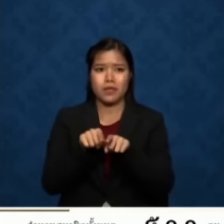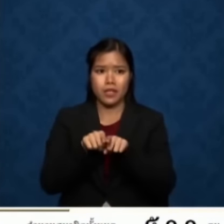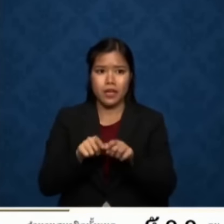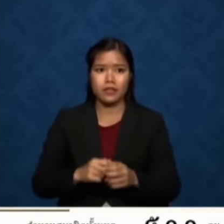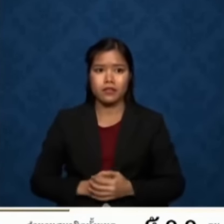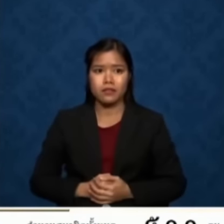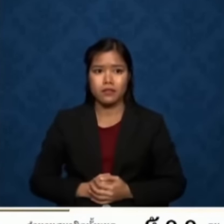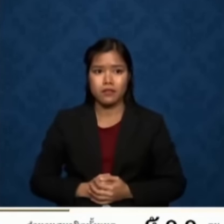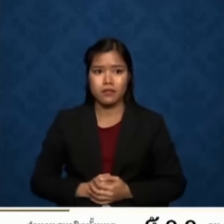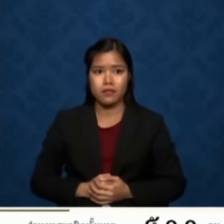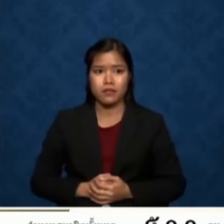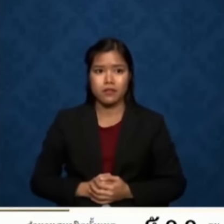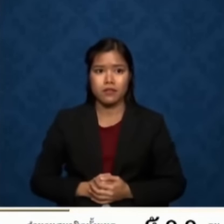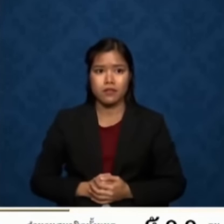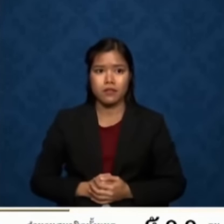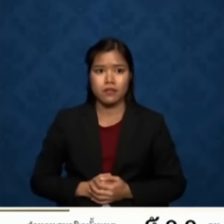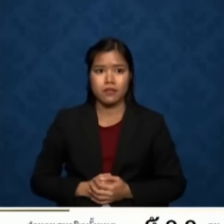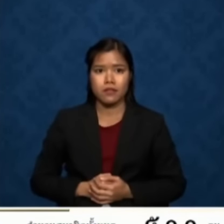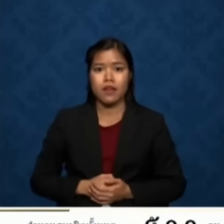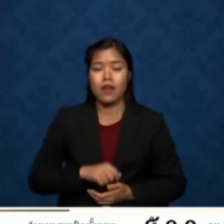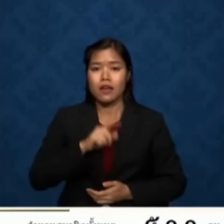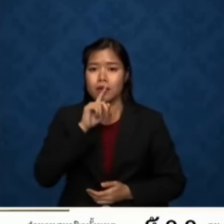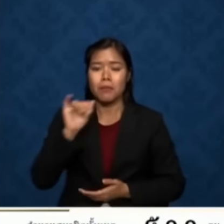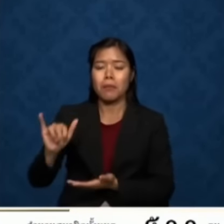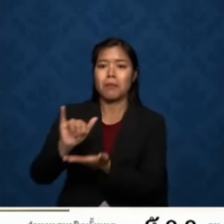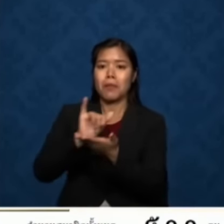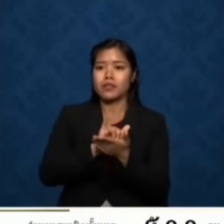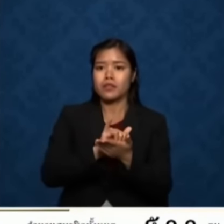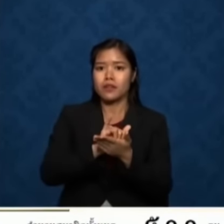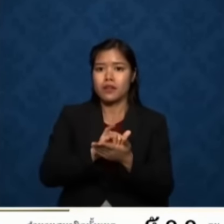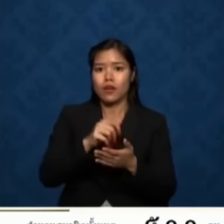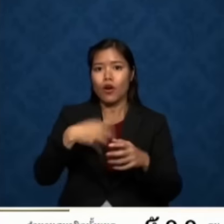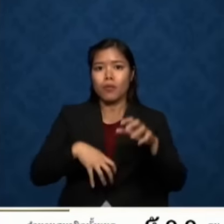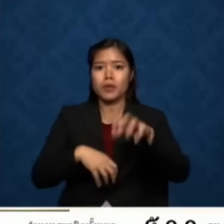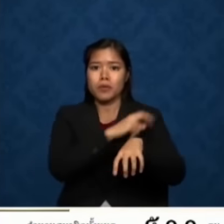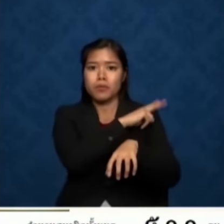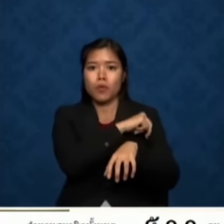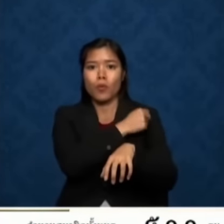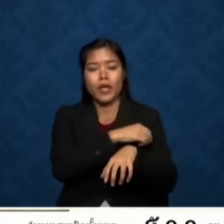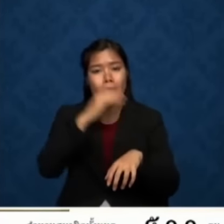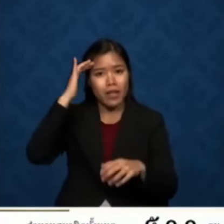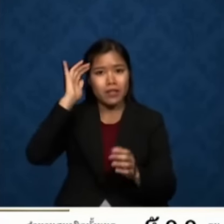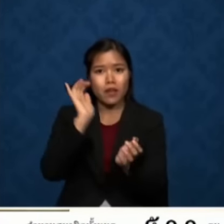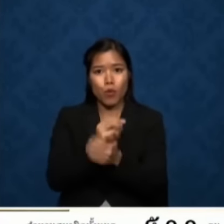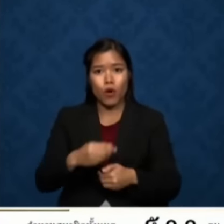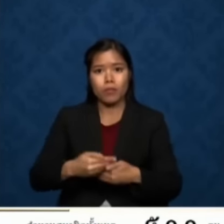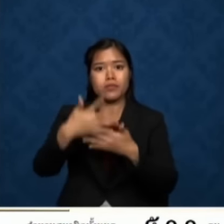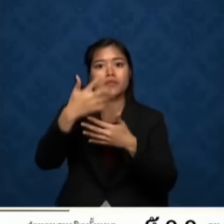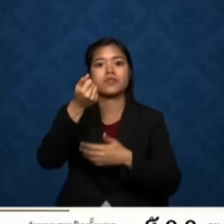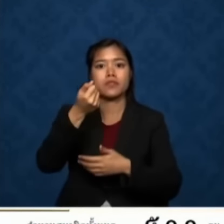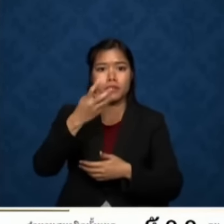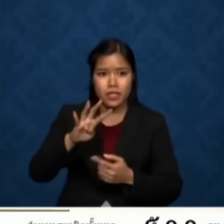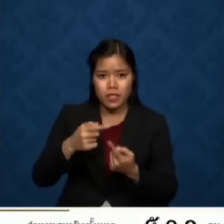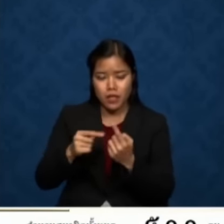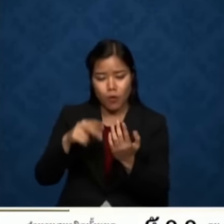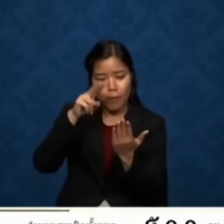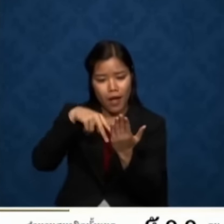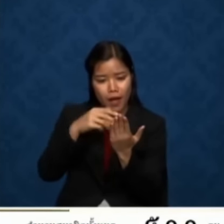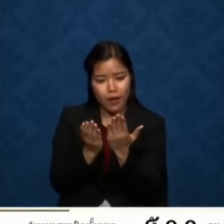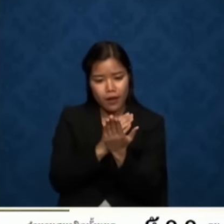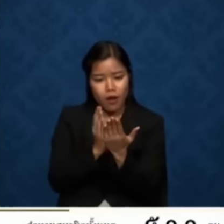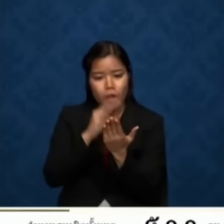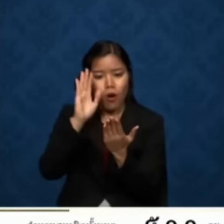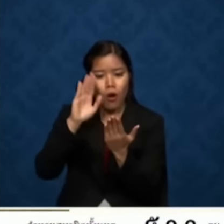อนเลยทำไมต้องไปอยู่ในชั้น14แต่ผมมาดูทั้งหมดเนี่ยมันเป็นความเห็นของแพทย์อันนี้ผม